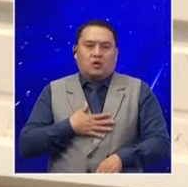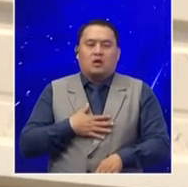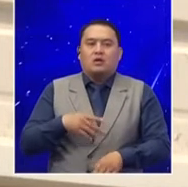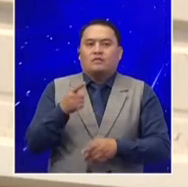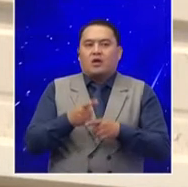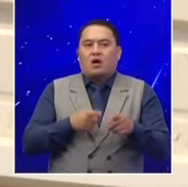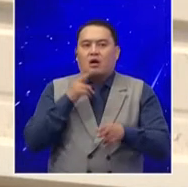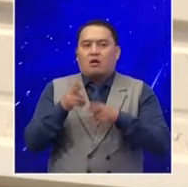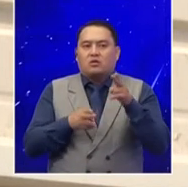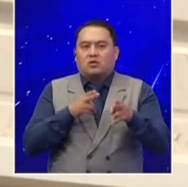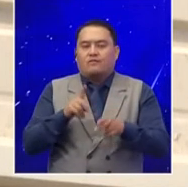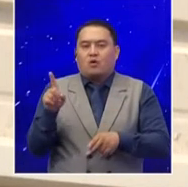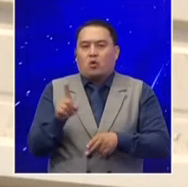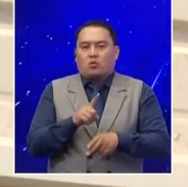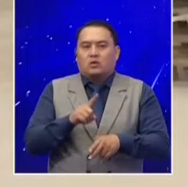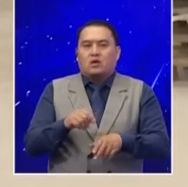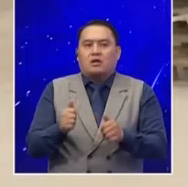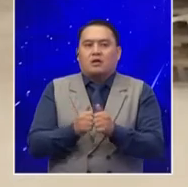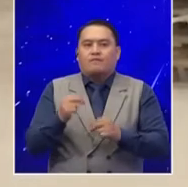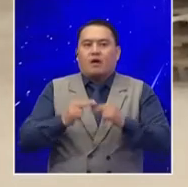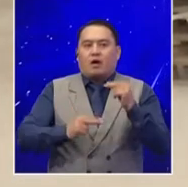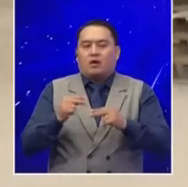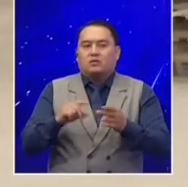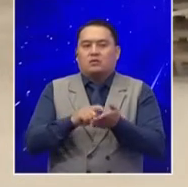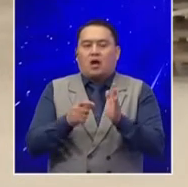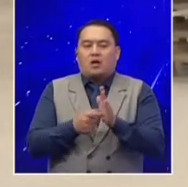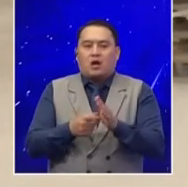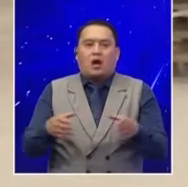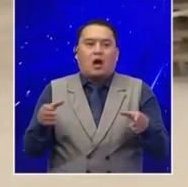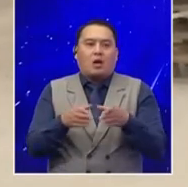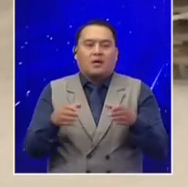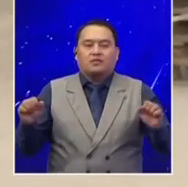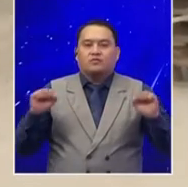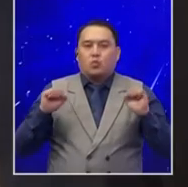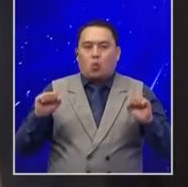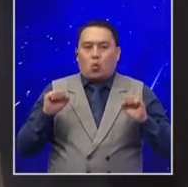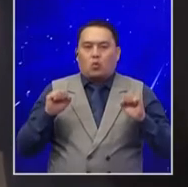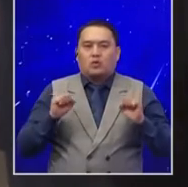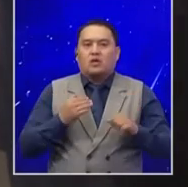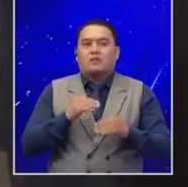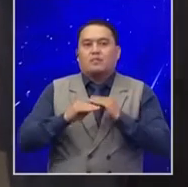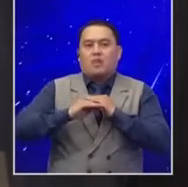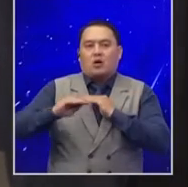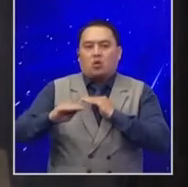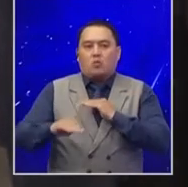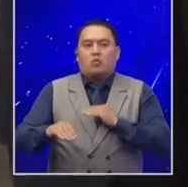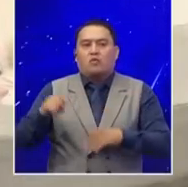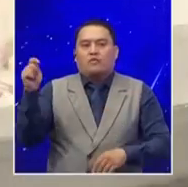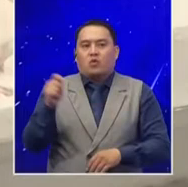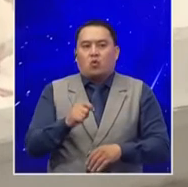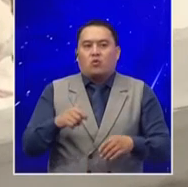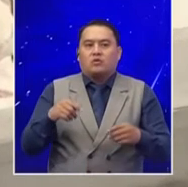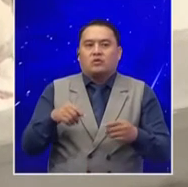порцию критики аким области высказал и касательно возведения зала для командных видов спорта. Покрытие игрового поля и входная группа